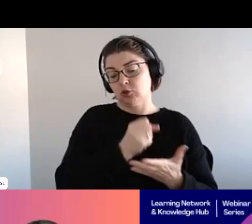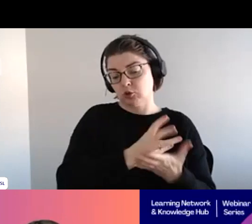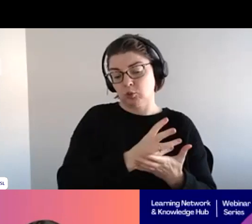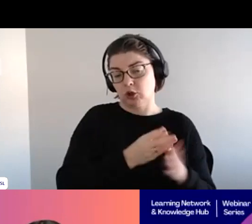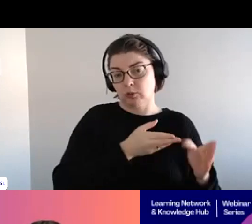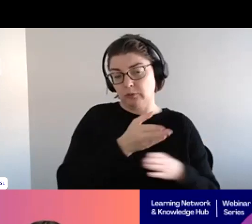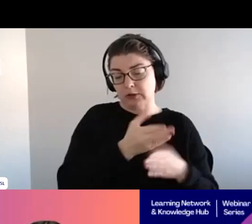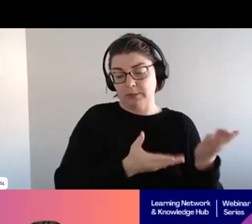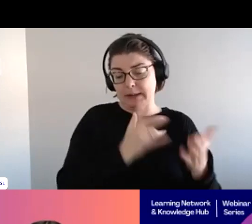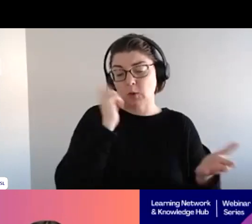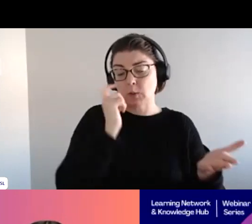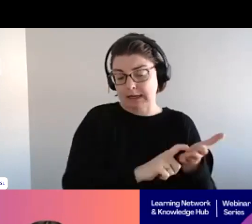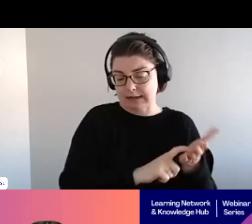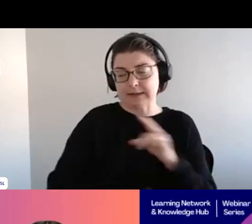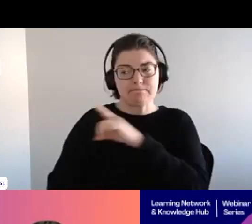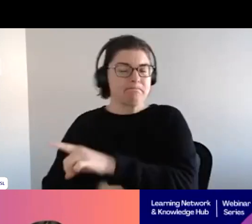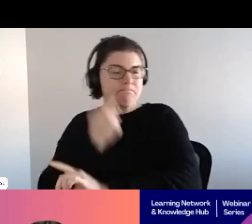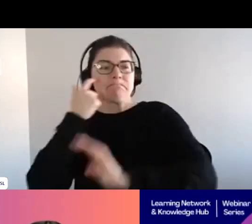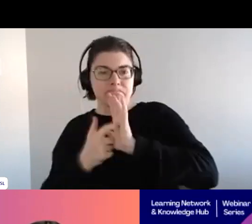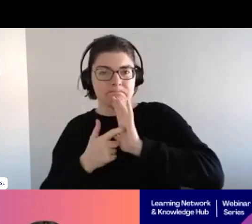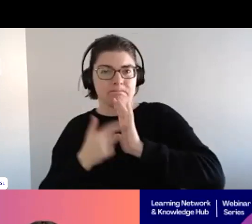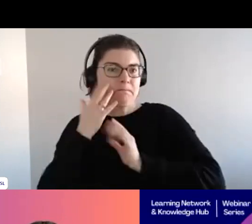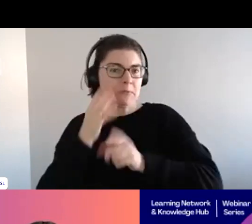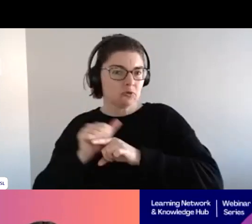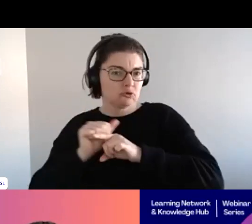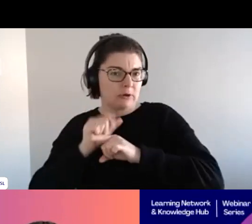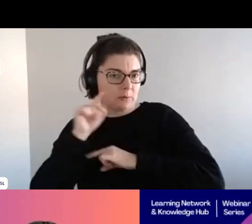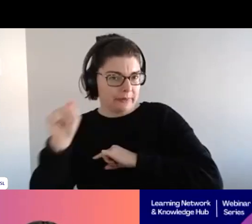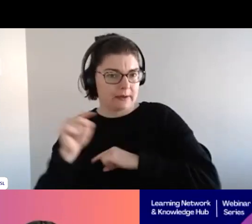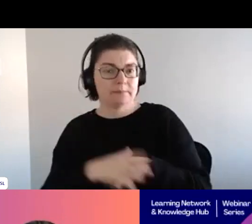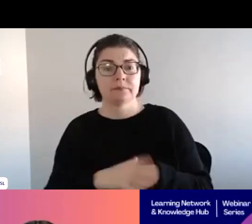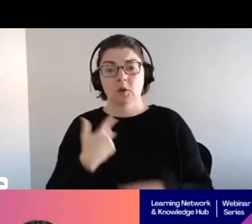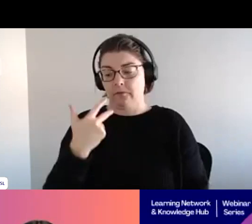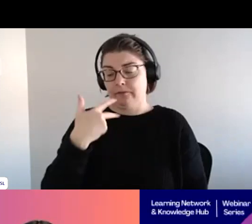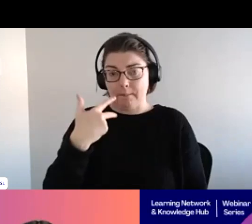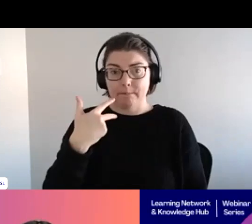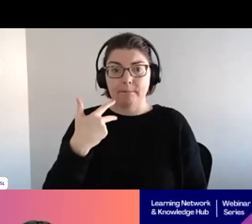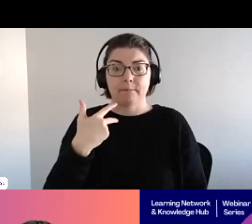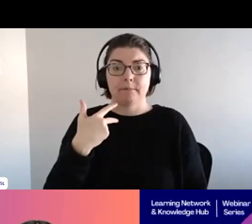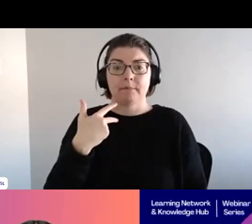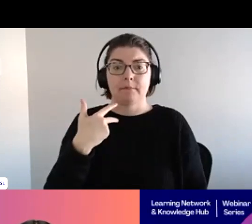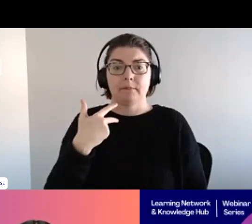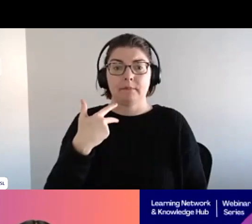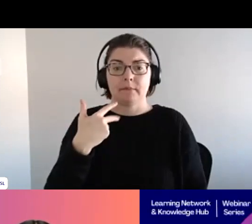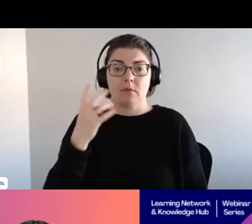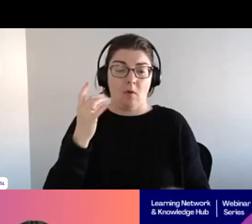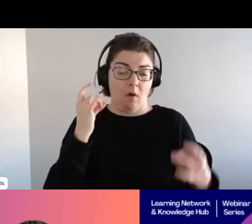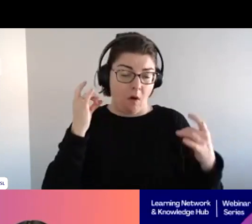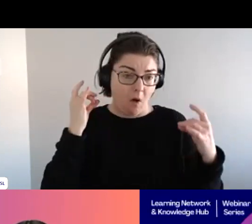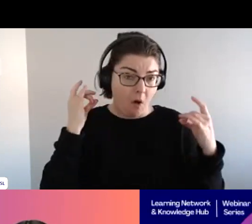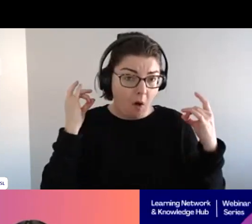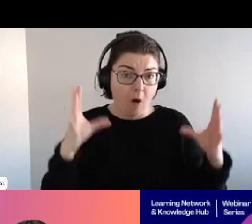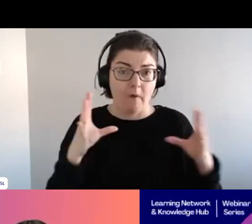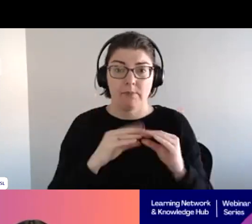a pu déceler le contrôle coercitif qu'une personne moins formée aurait ratée et j'ai aussi